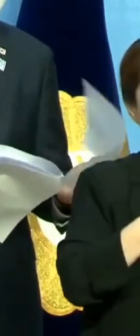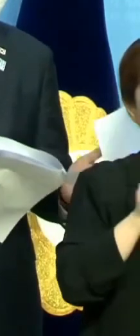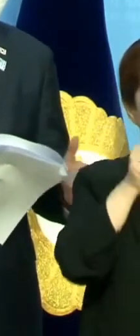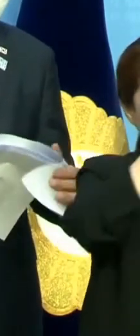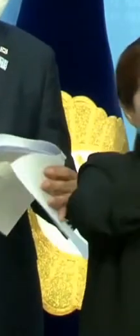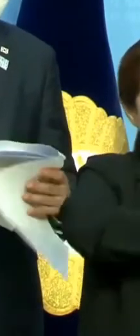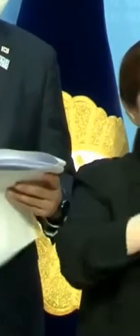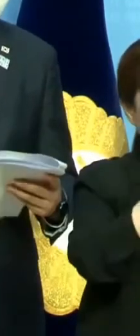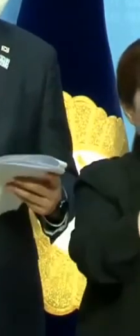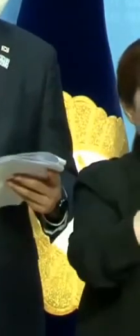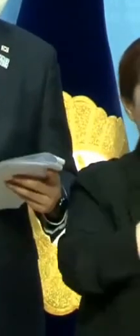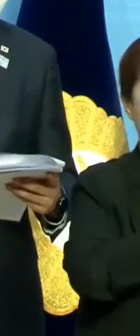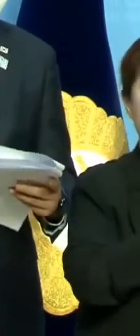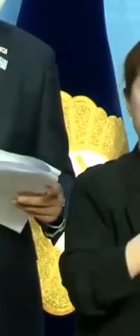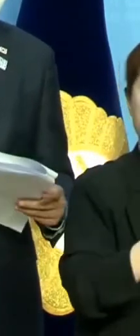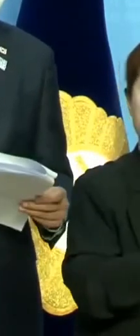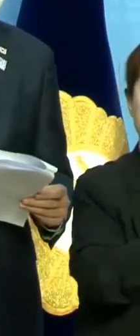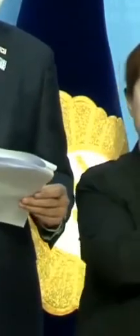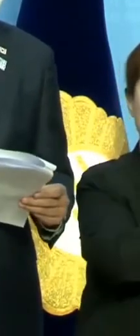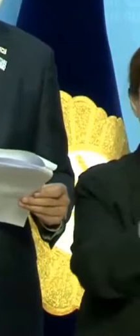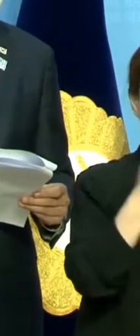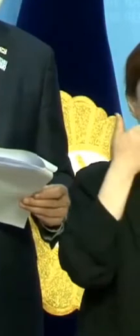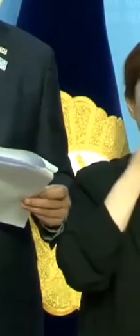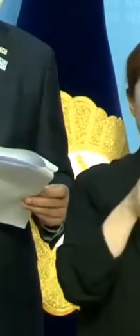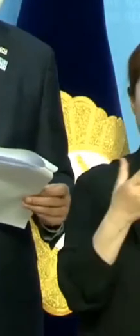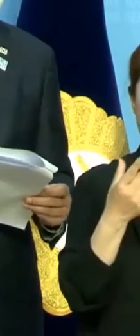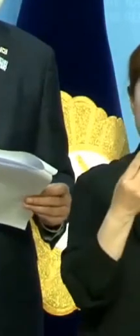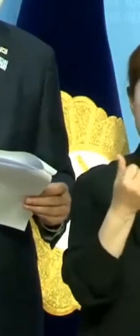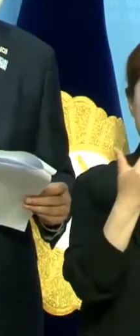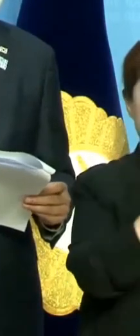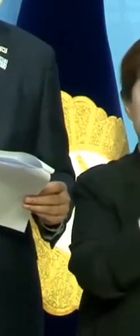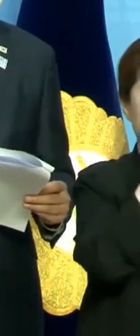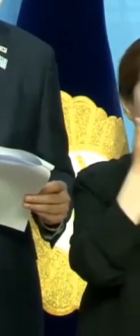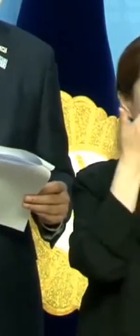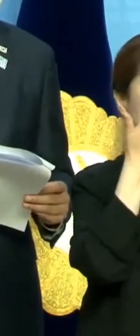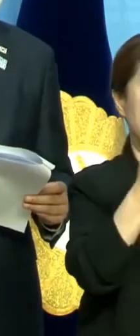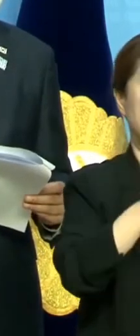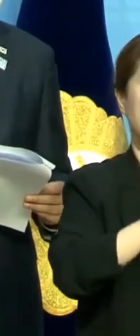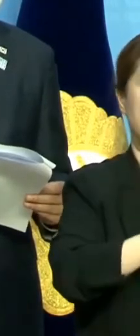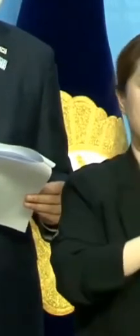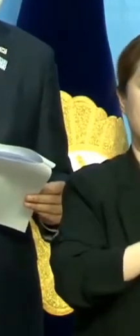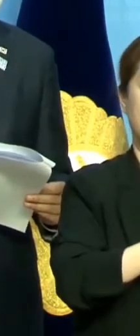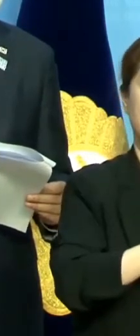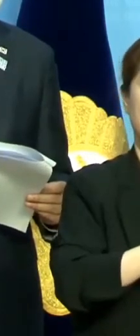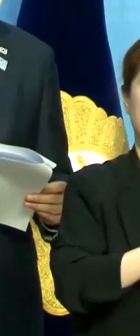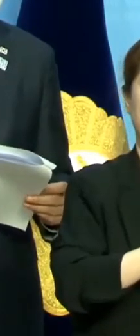다른 프로스포츠 관계자를 상대로 이와 유사한 사례가 있는지를